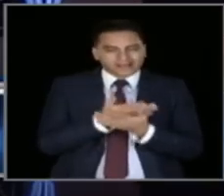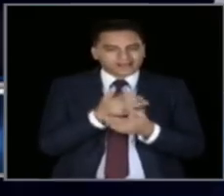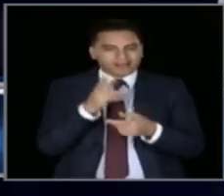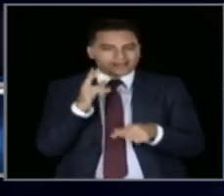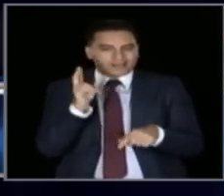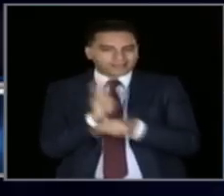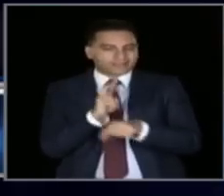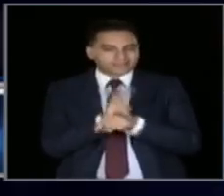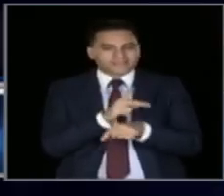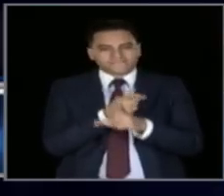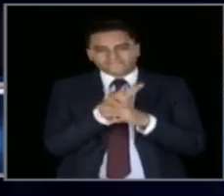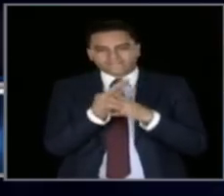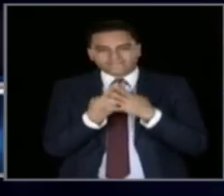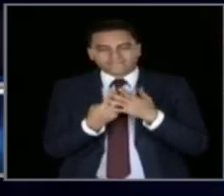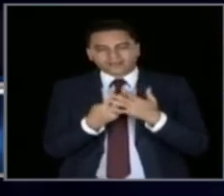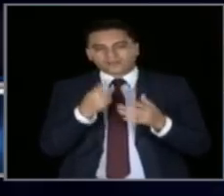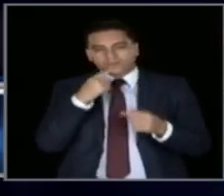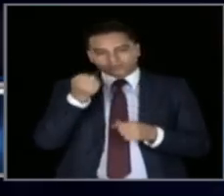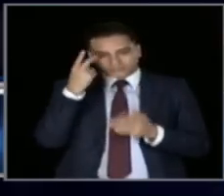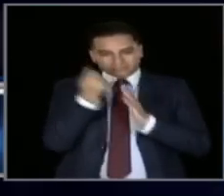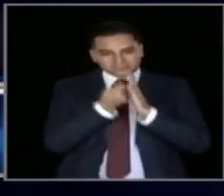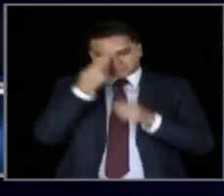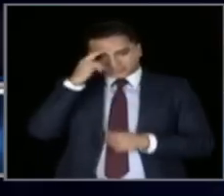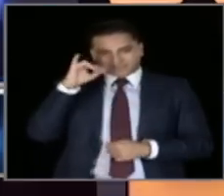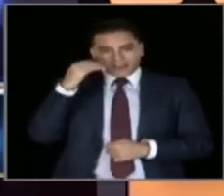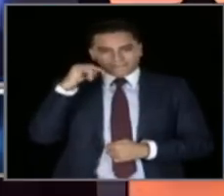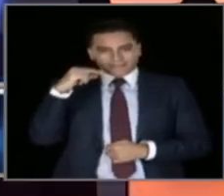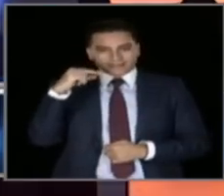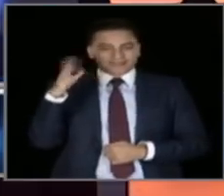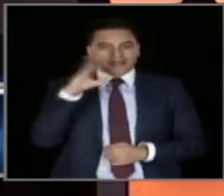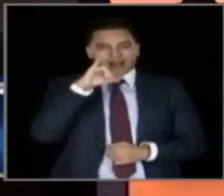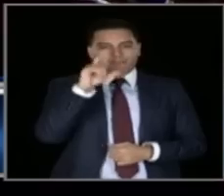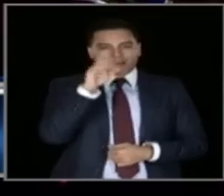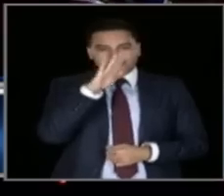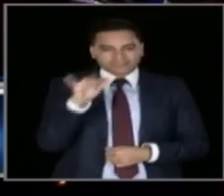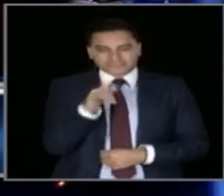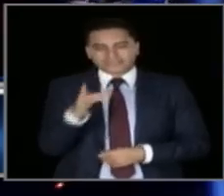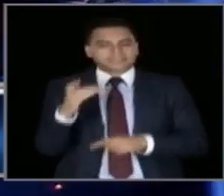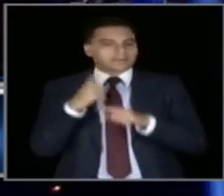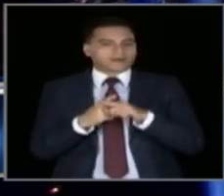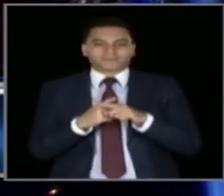قنديل. محمد المنسي قنديل طبعاً. إجابة خاطئة.